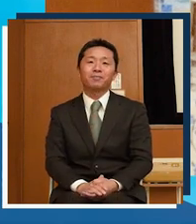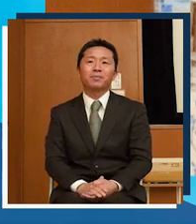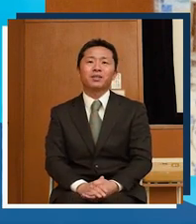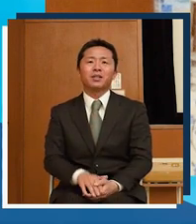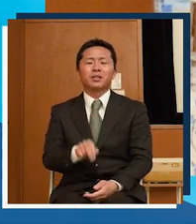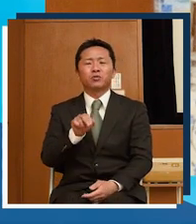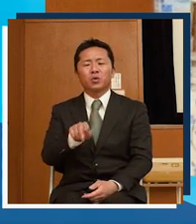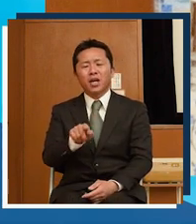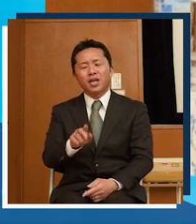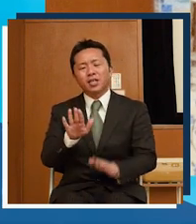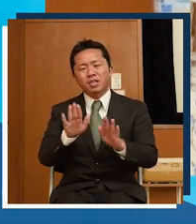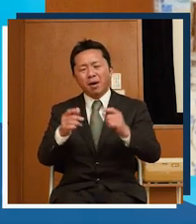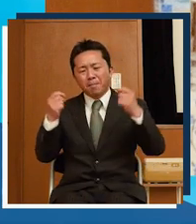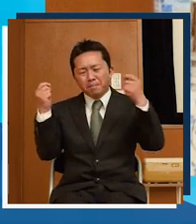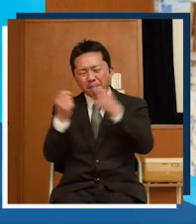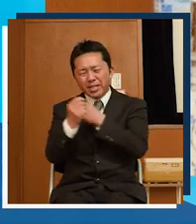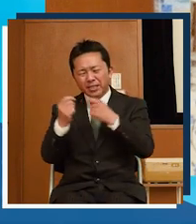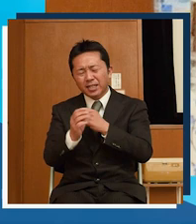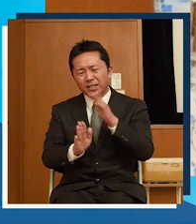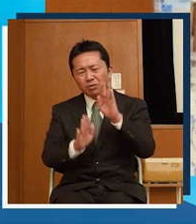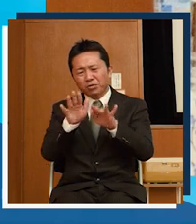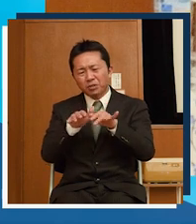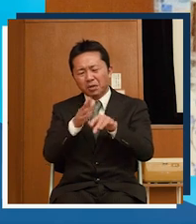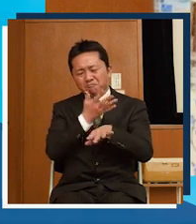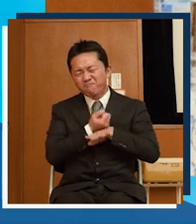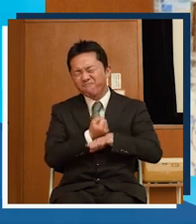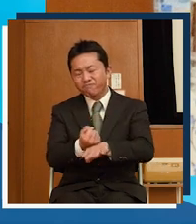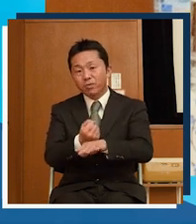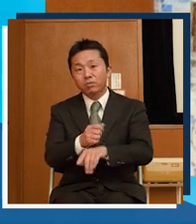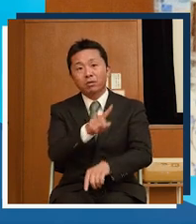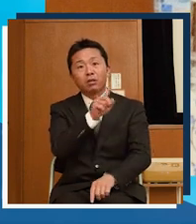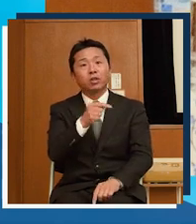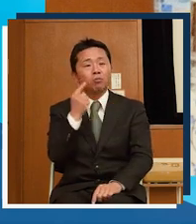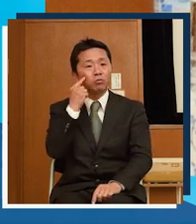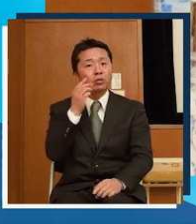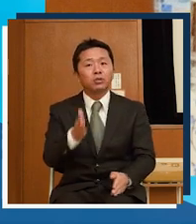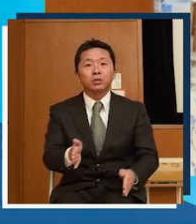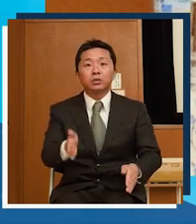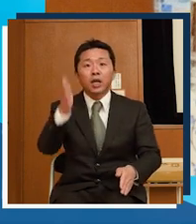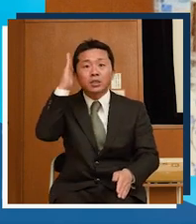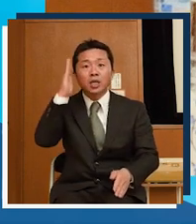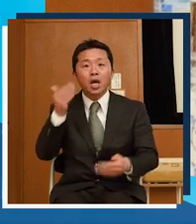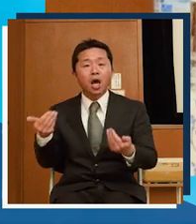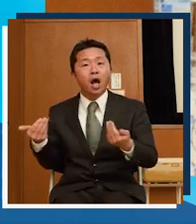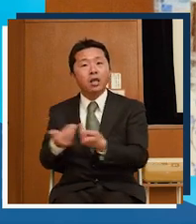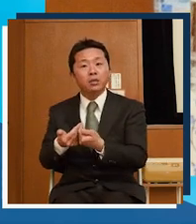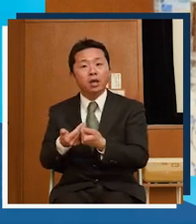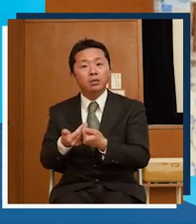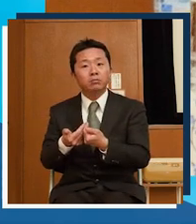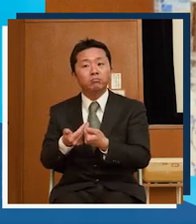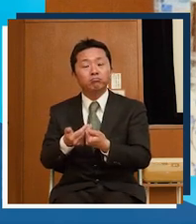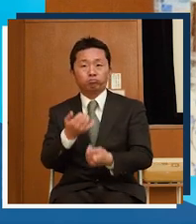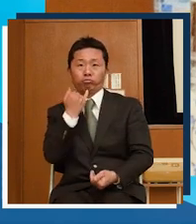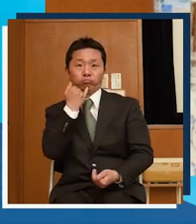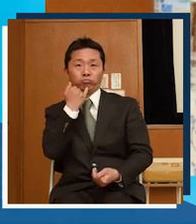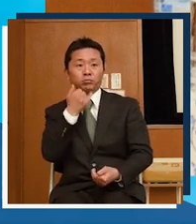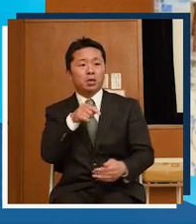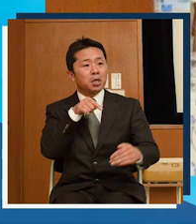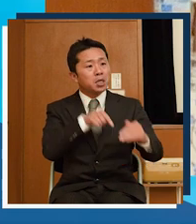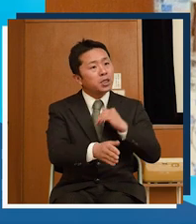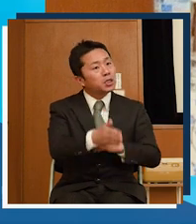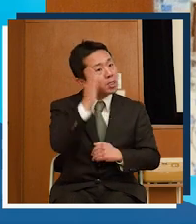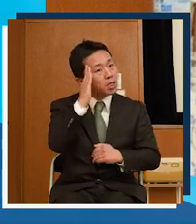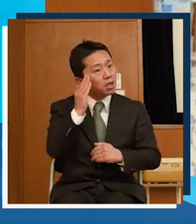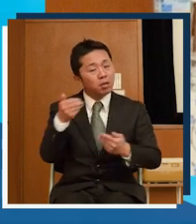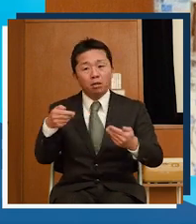間違った形ではびこっているのではないかと思います賛成でも反対でもなぜ反対するのかなぜ賛成するのか私